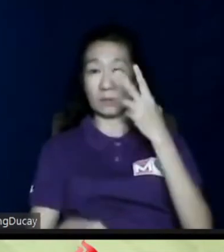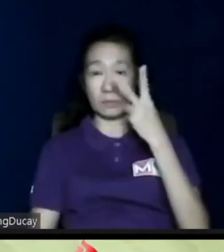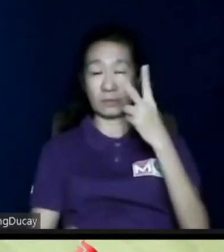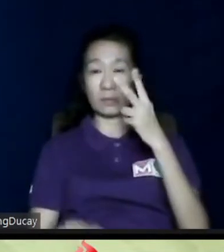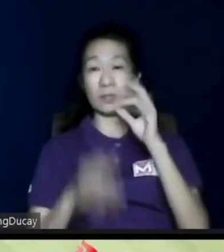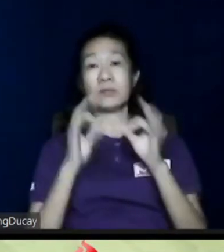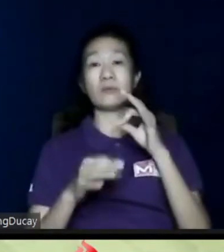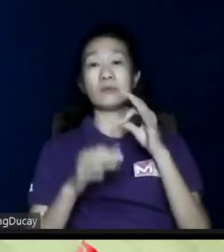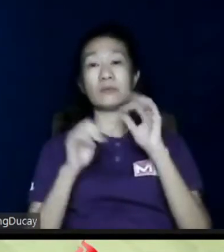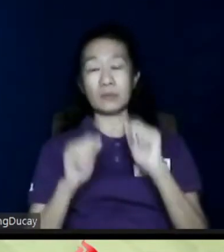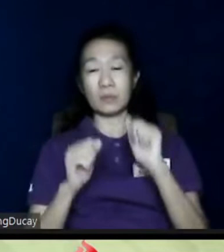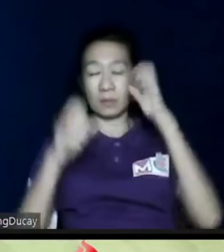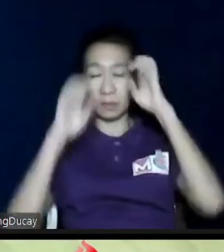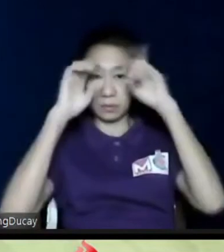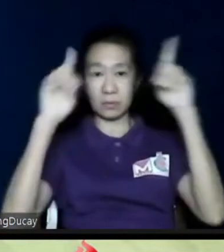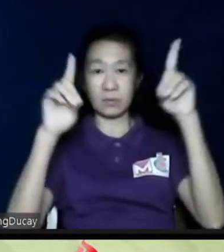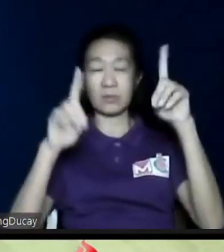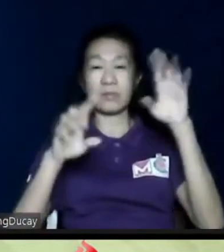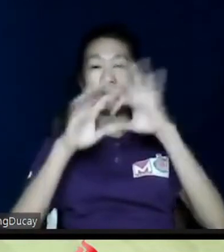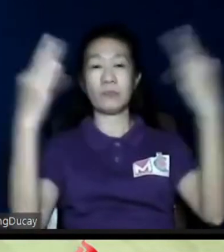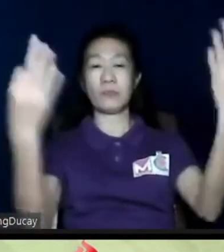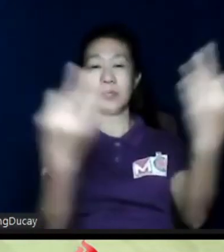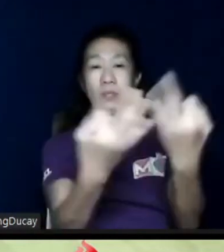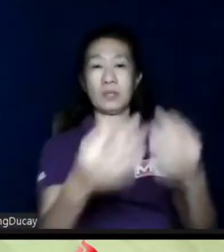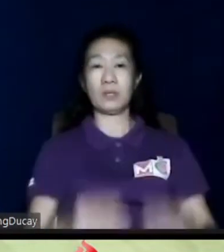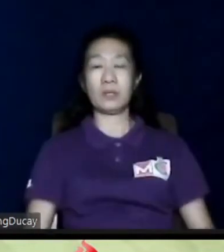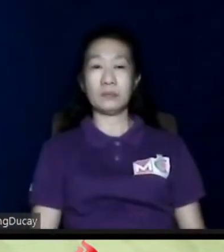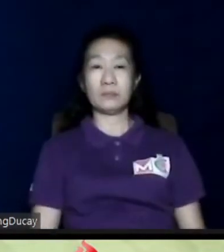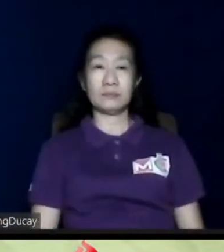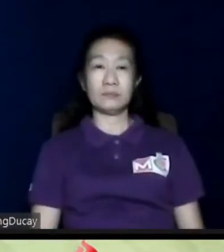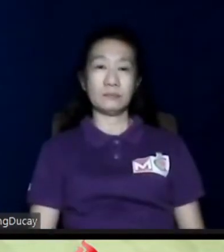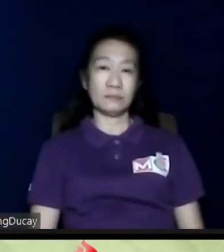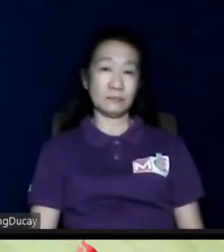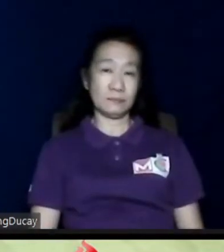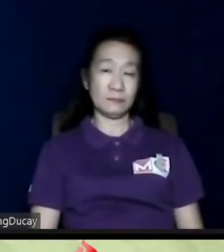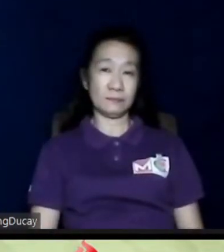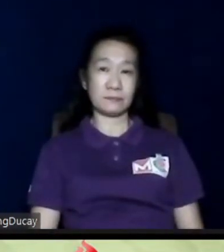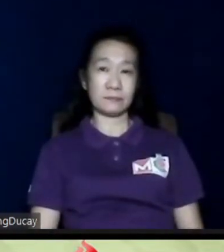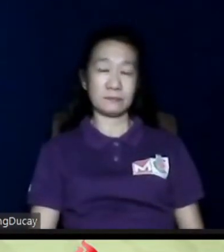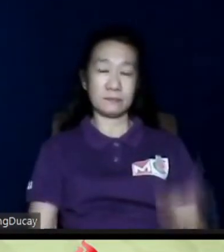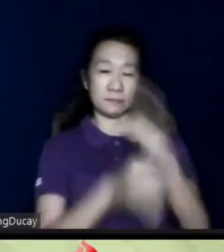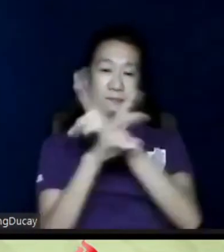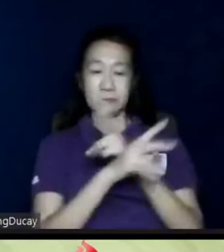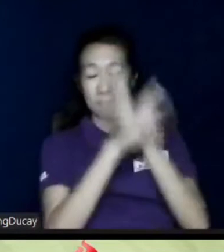natin i-educate din yung mga pamilya, mga caregivers,